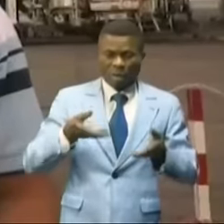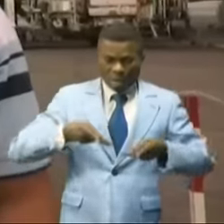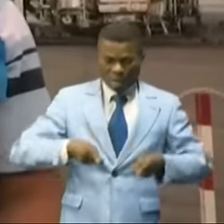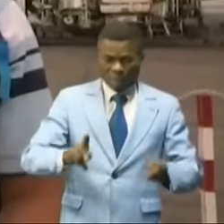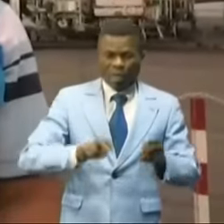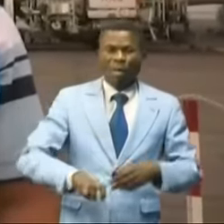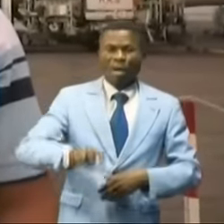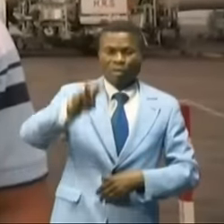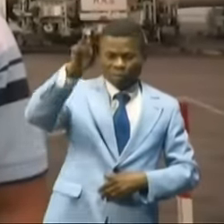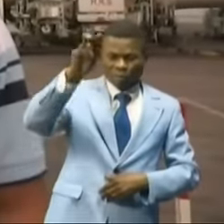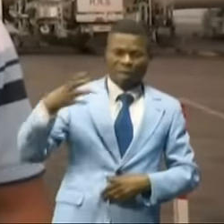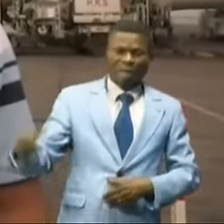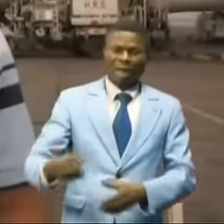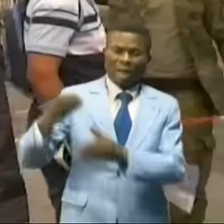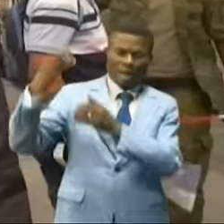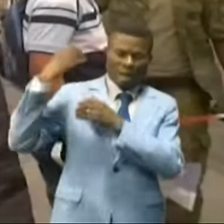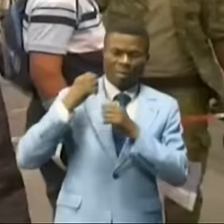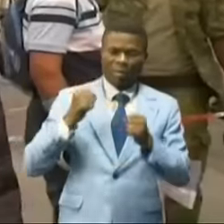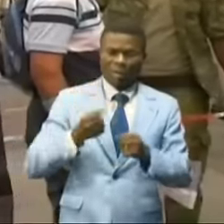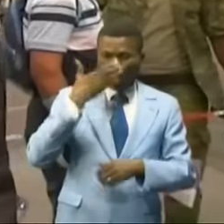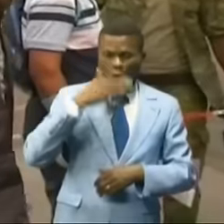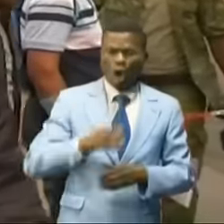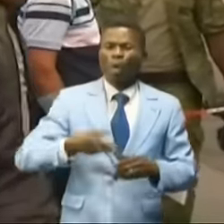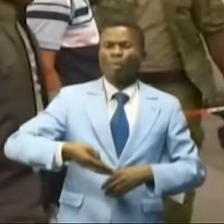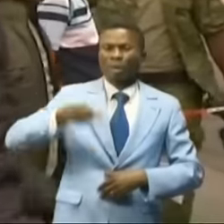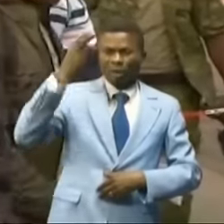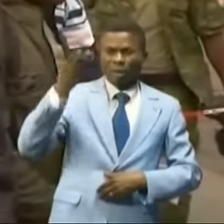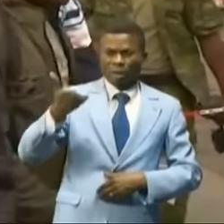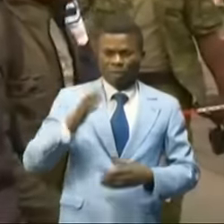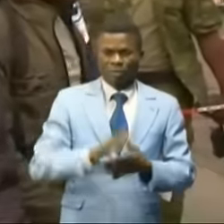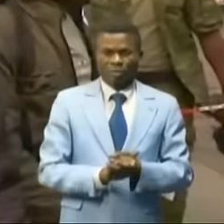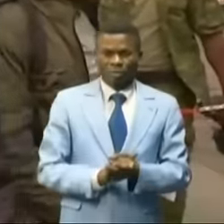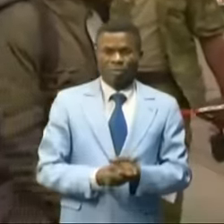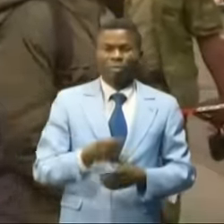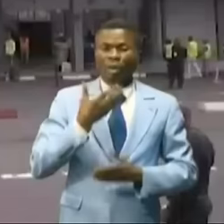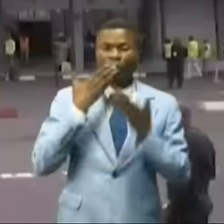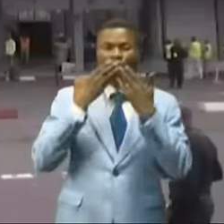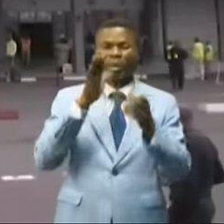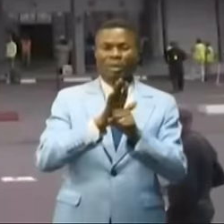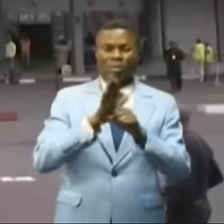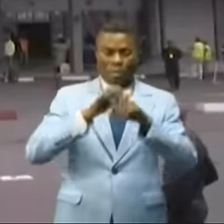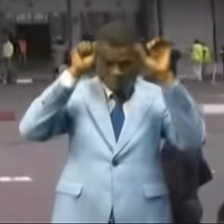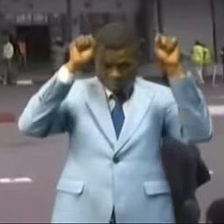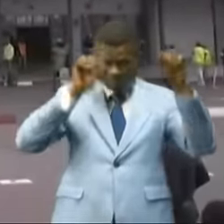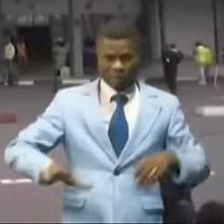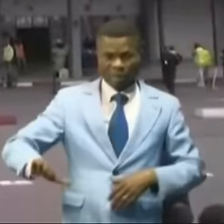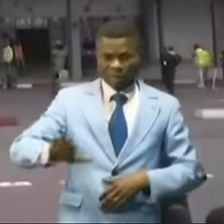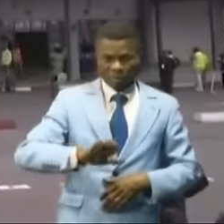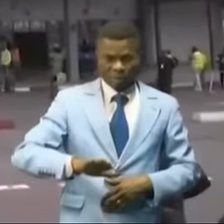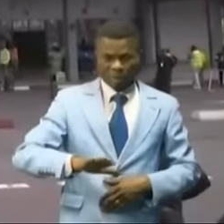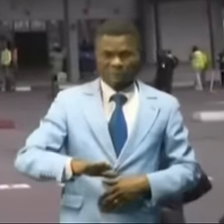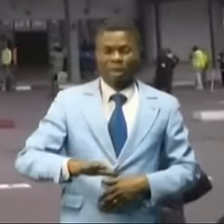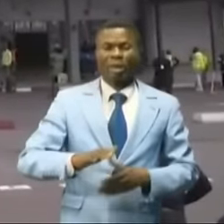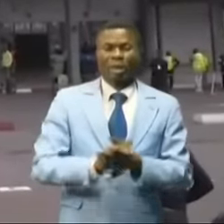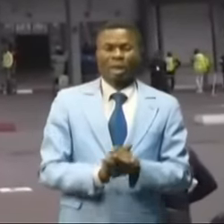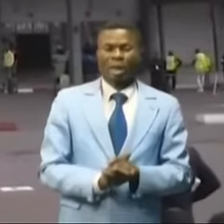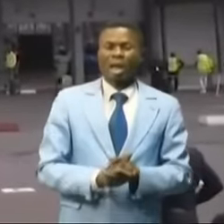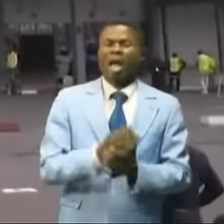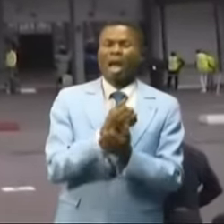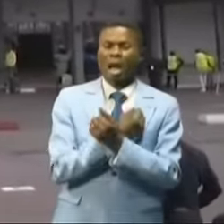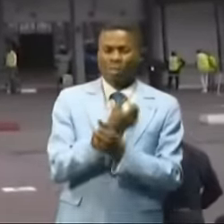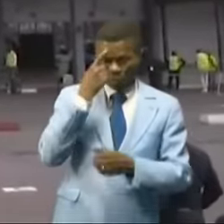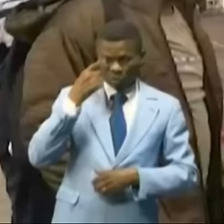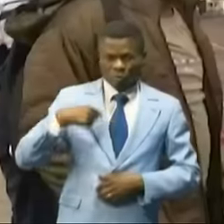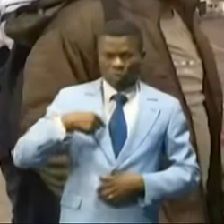cette prise en charge efficace. Merci, monsieur le président. Nous remercions les chefs de l'État pour ces gestes hautement vitaux